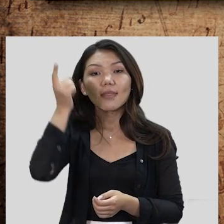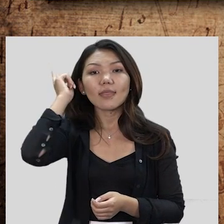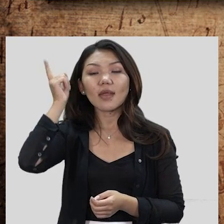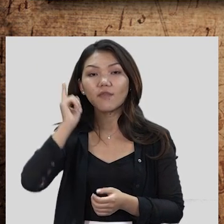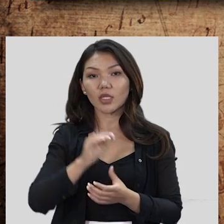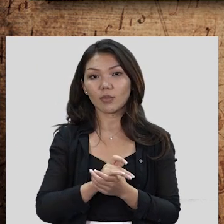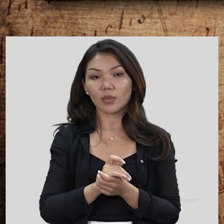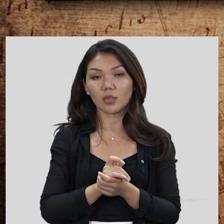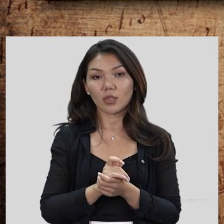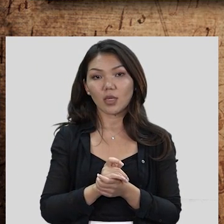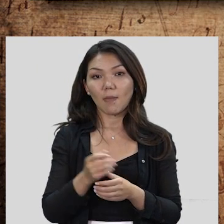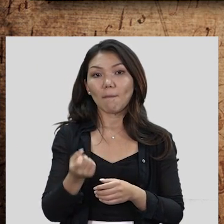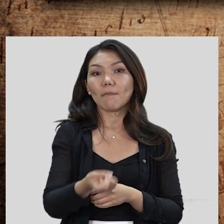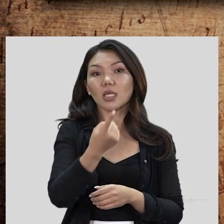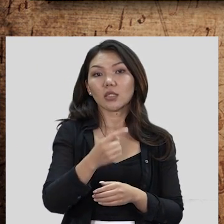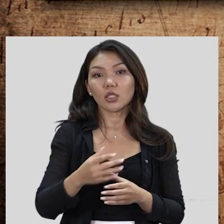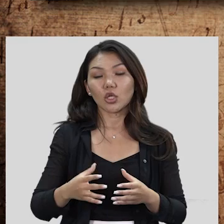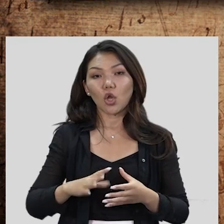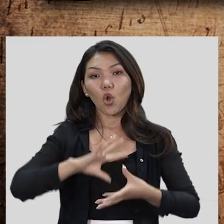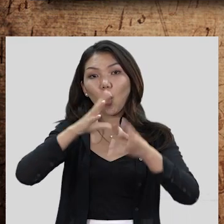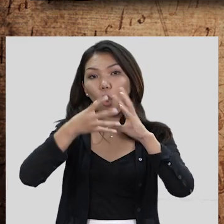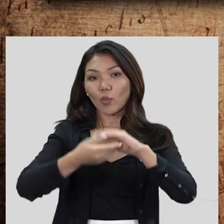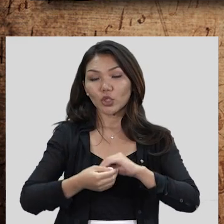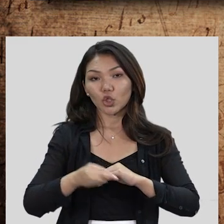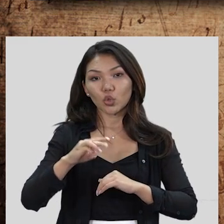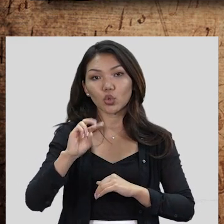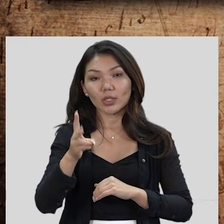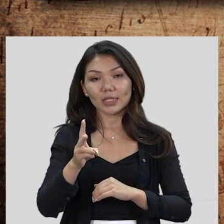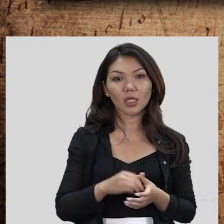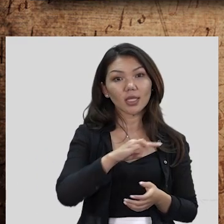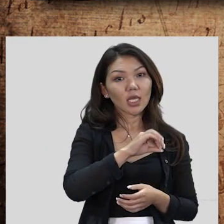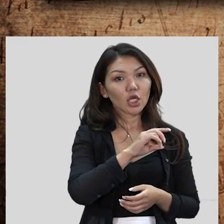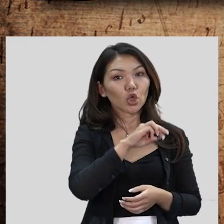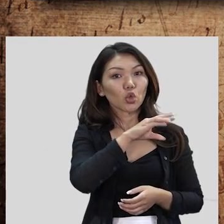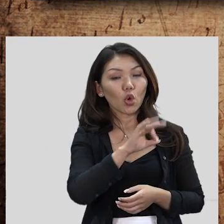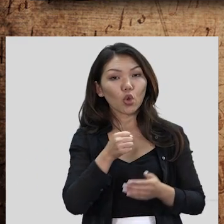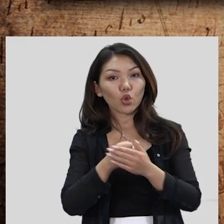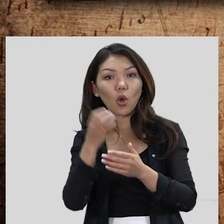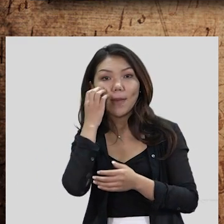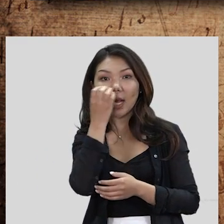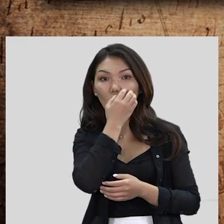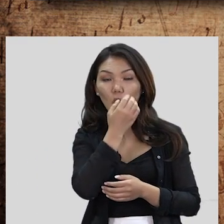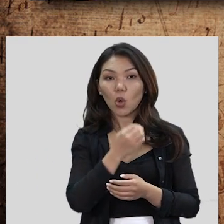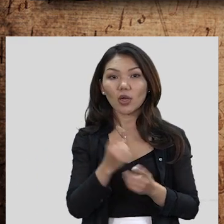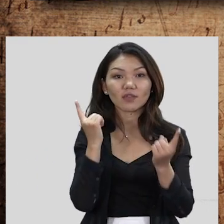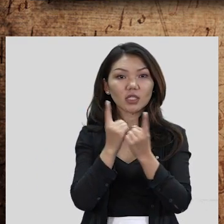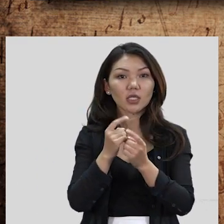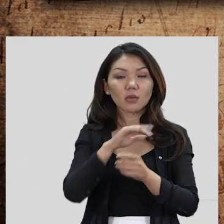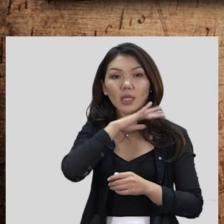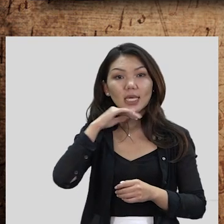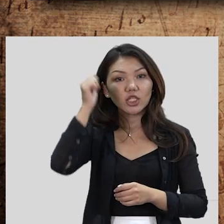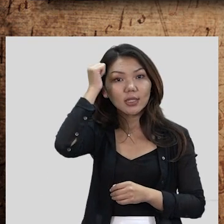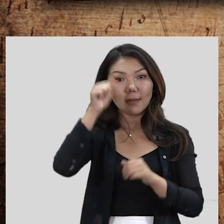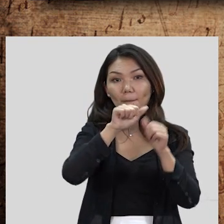общих тюркских корней необъятных долинах вот и никто до монголии встречаются многочисленные память из